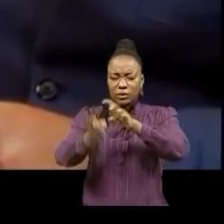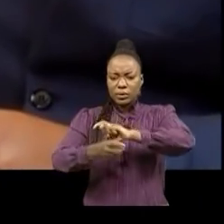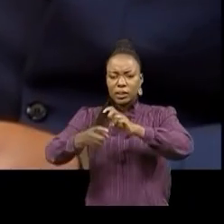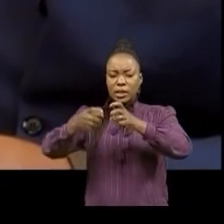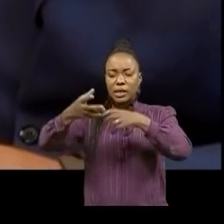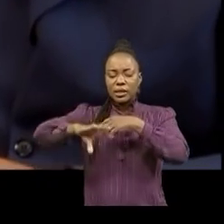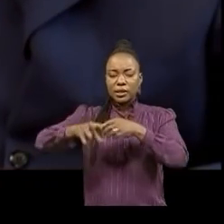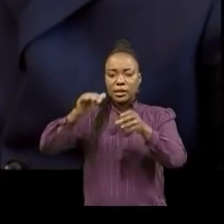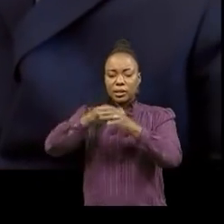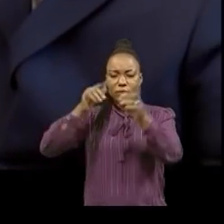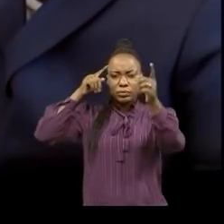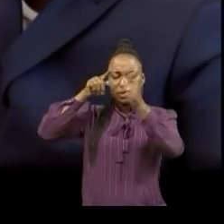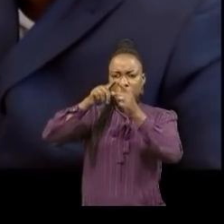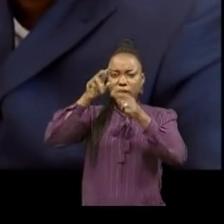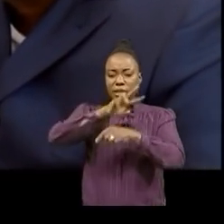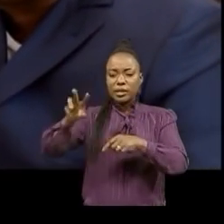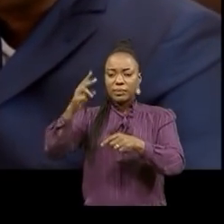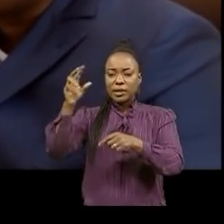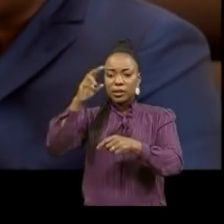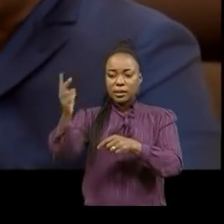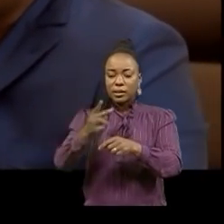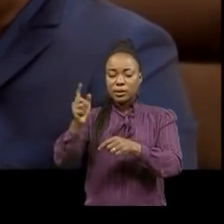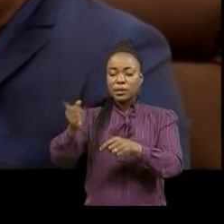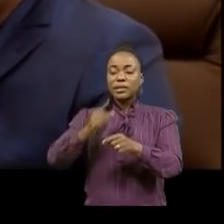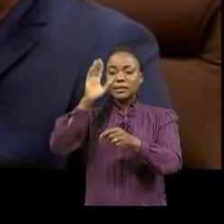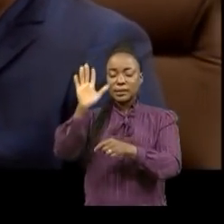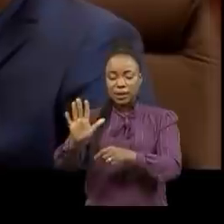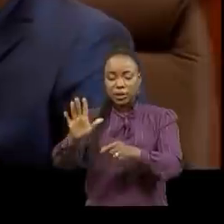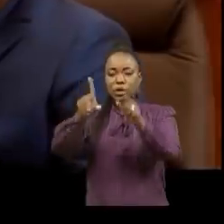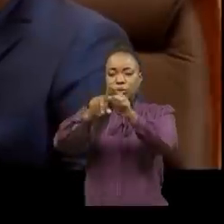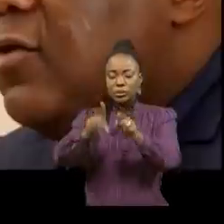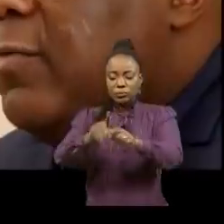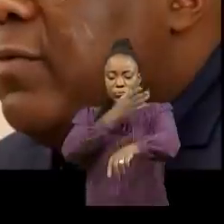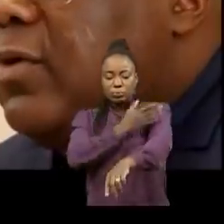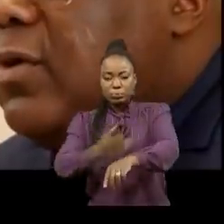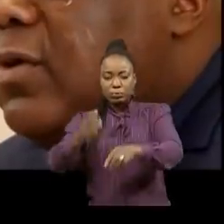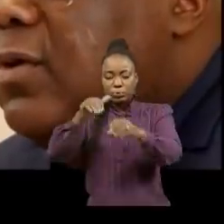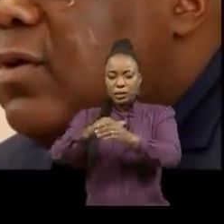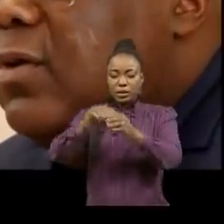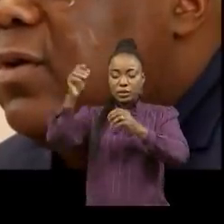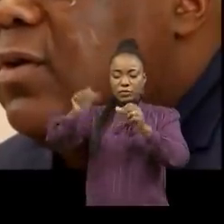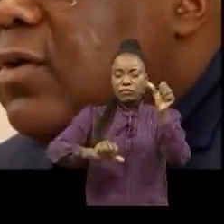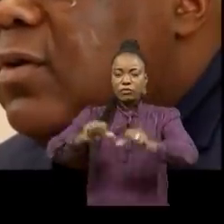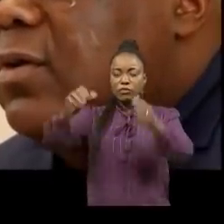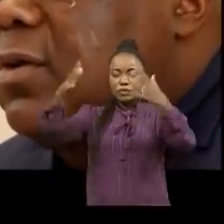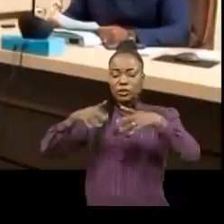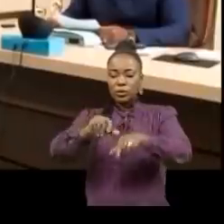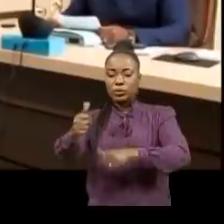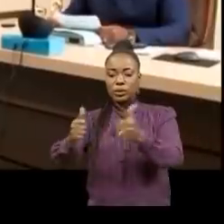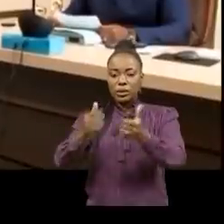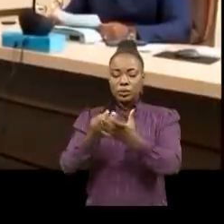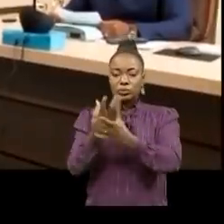énergétique à l'horizon 2035 vise une diminution drastique de la consommation des énergies fossiles en faveur d'autres